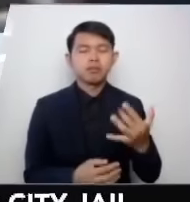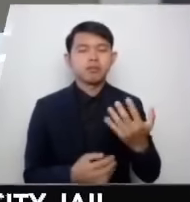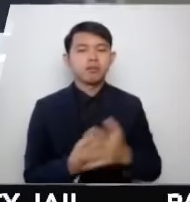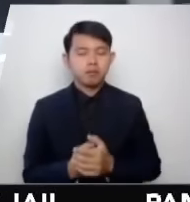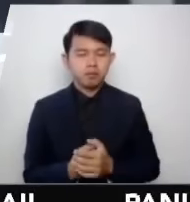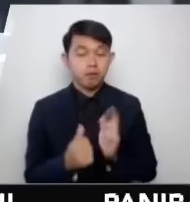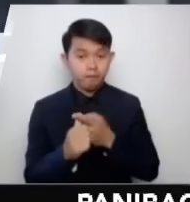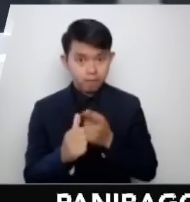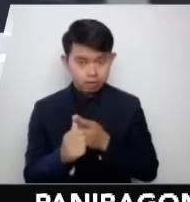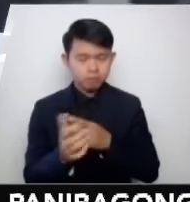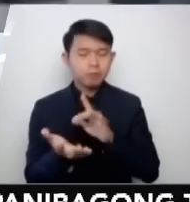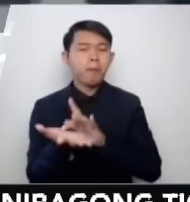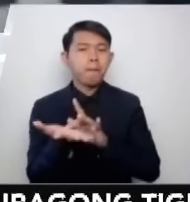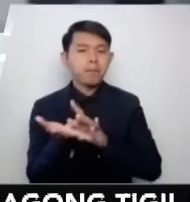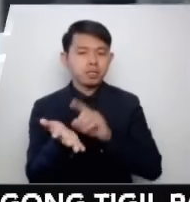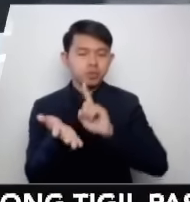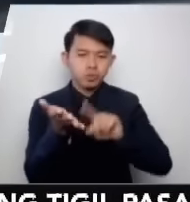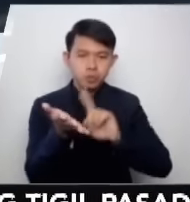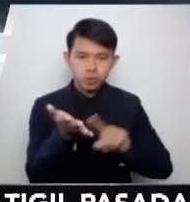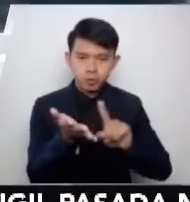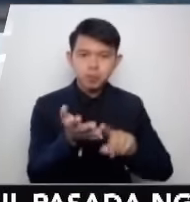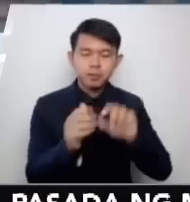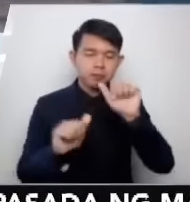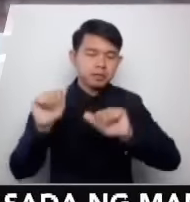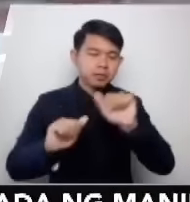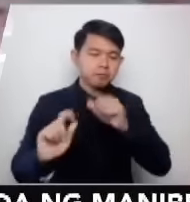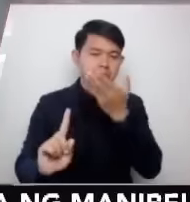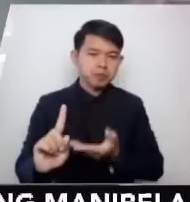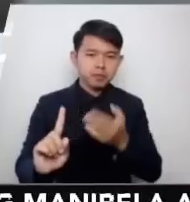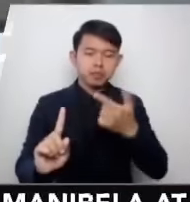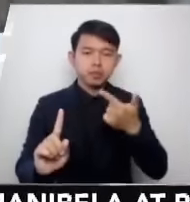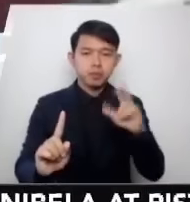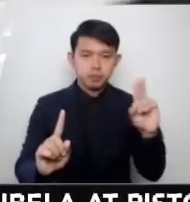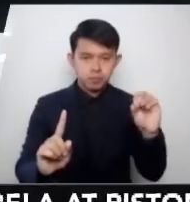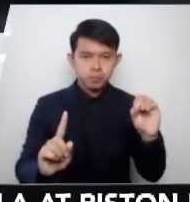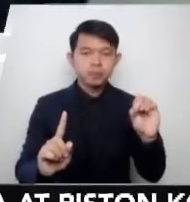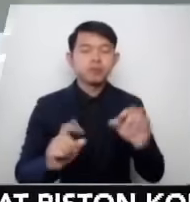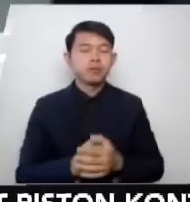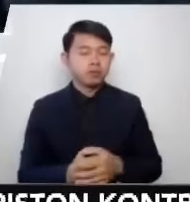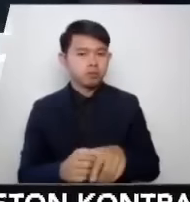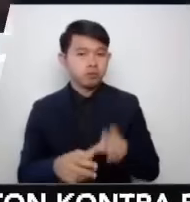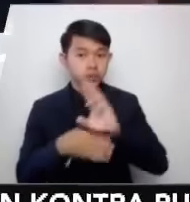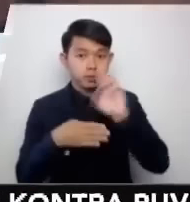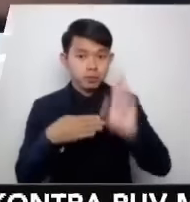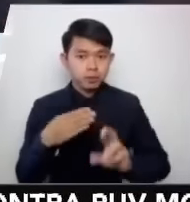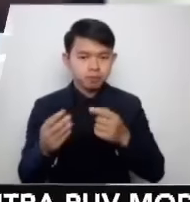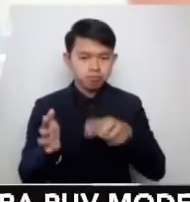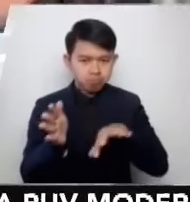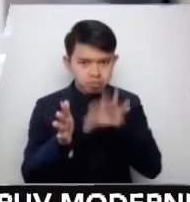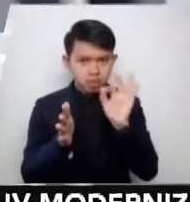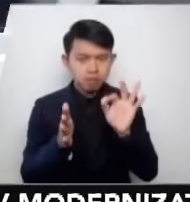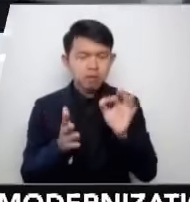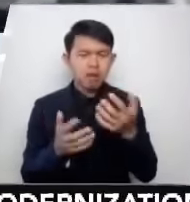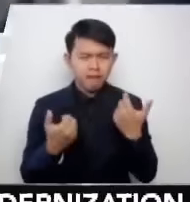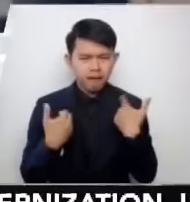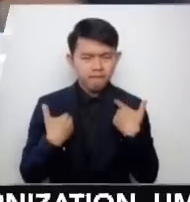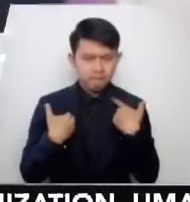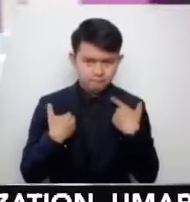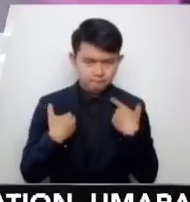medical examination ayon sa PNP. Batay sa X-ray results ni Guo, posibleng may impeksyon sa baga ang dating